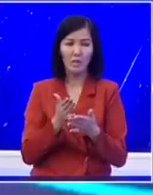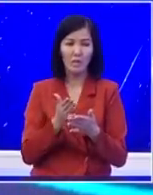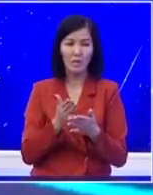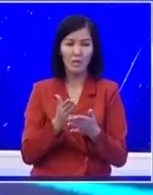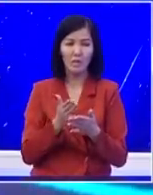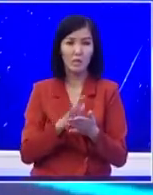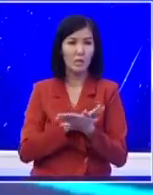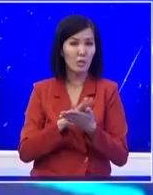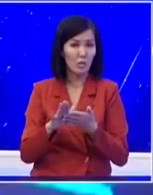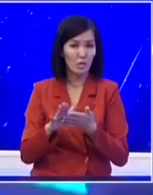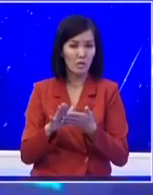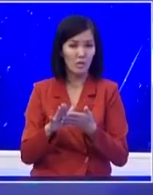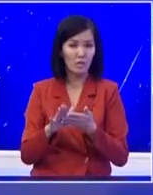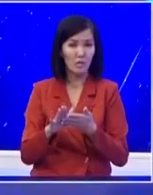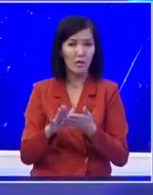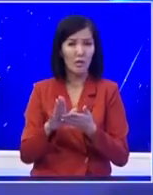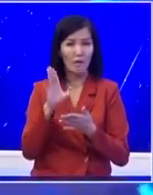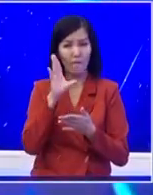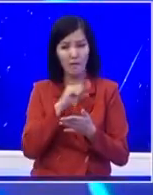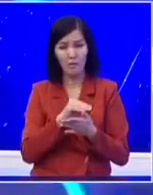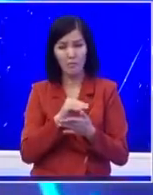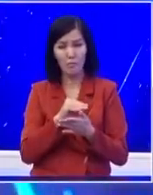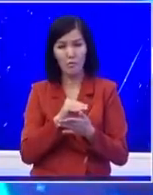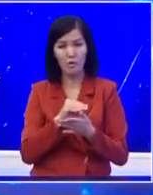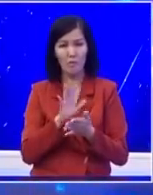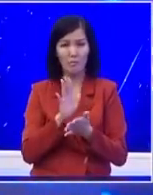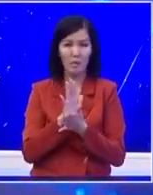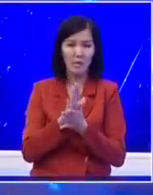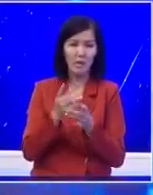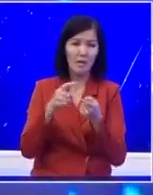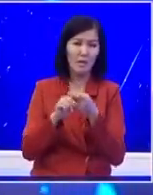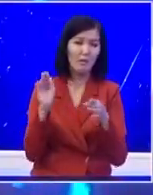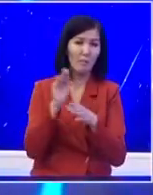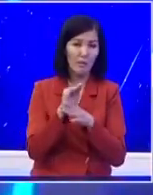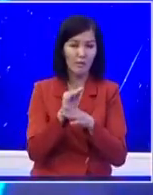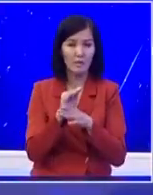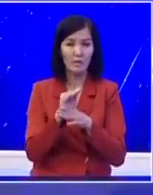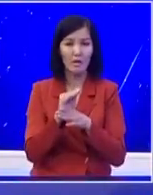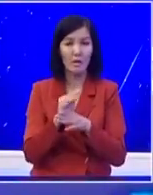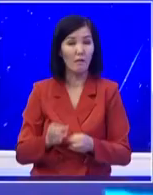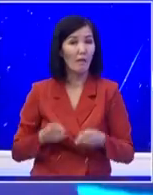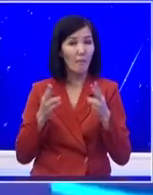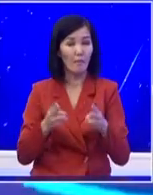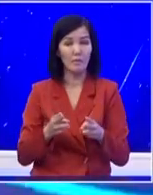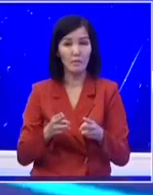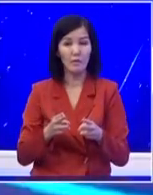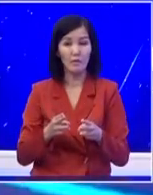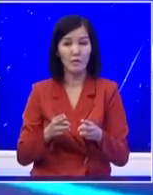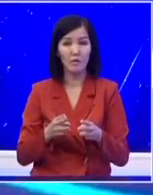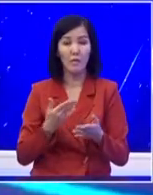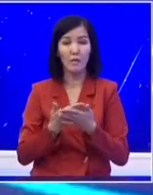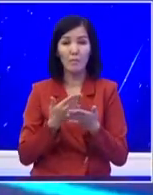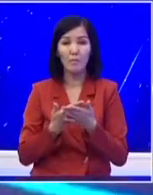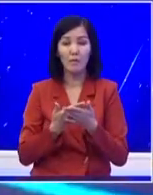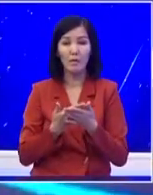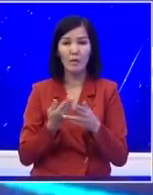жидкость нечистая, там, да, возможность там бактериального заражения дополнительного, да, то есть вот эти вот приборы, которые